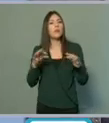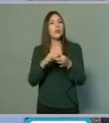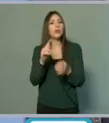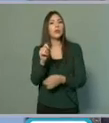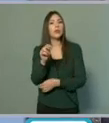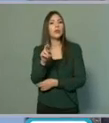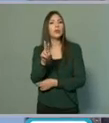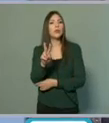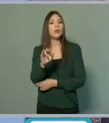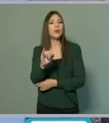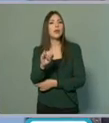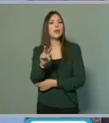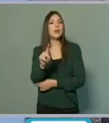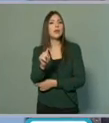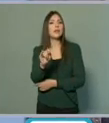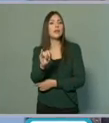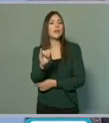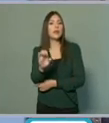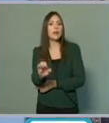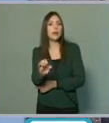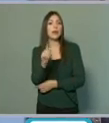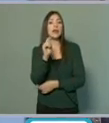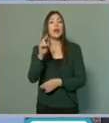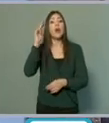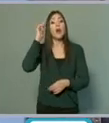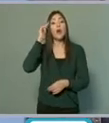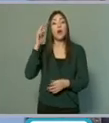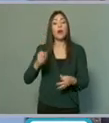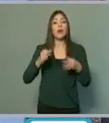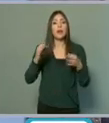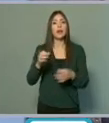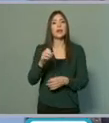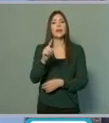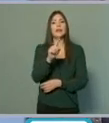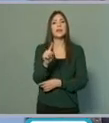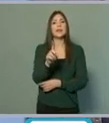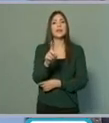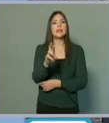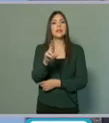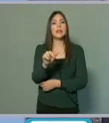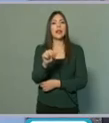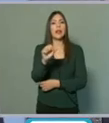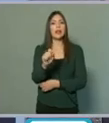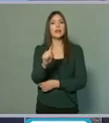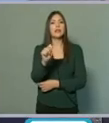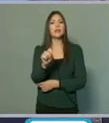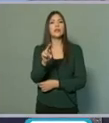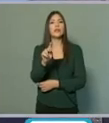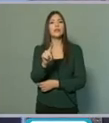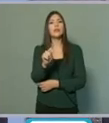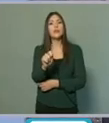más distante. Y un hola formal sería здравствуйте, más largo.